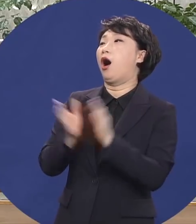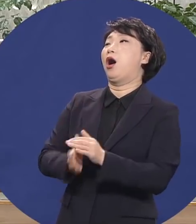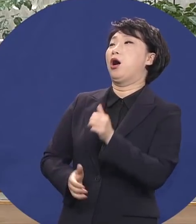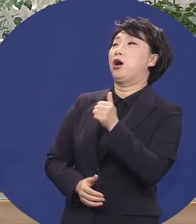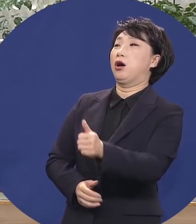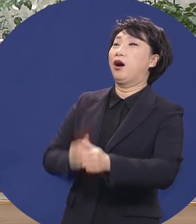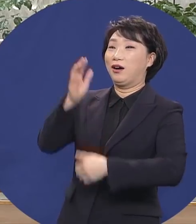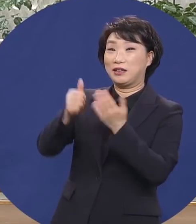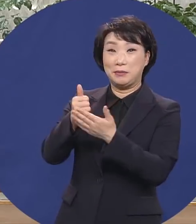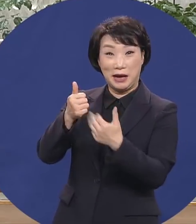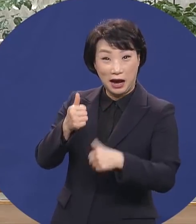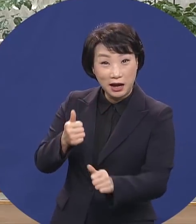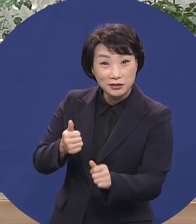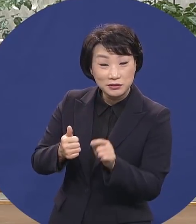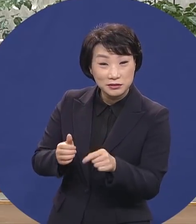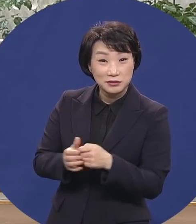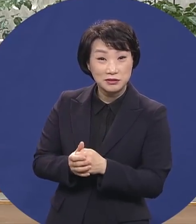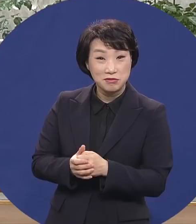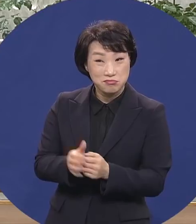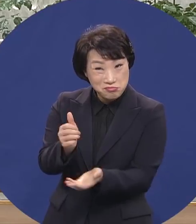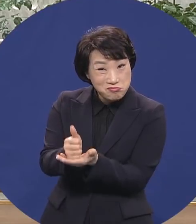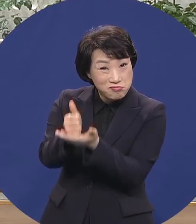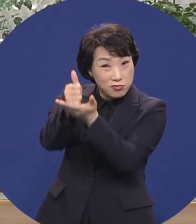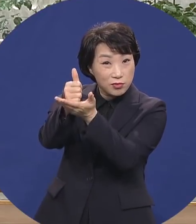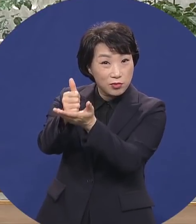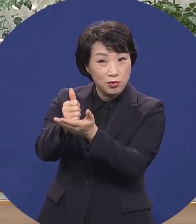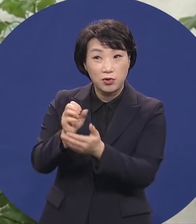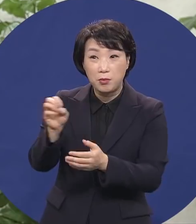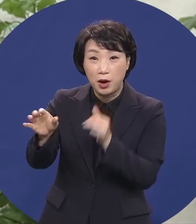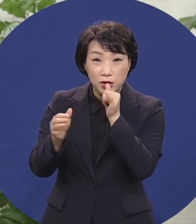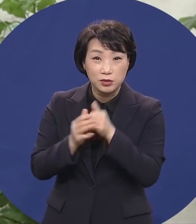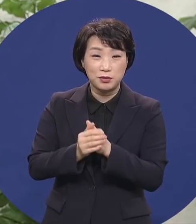아들이다 하지 않겠냐?